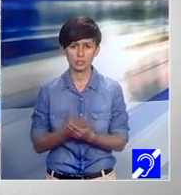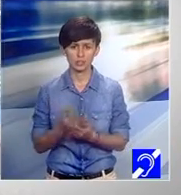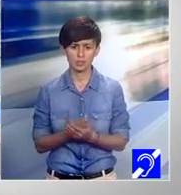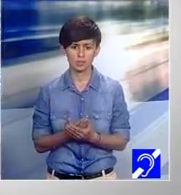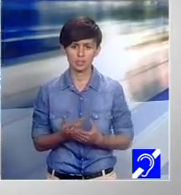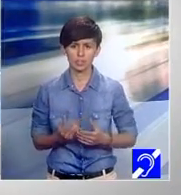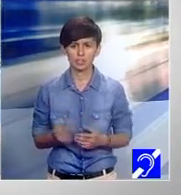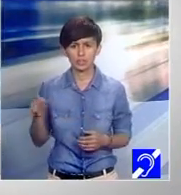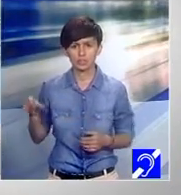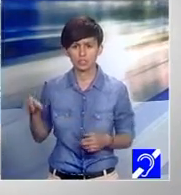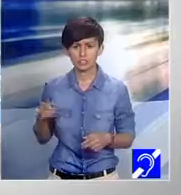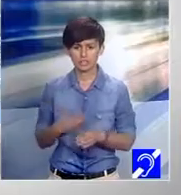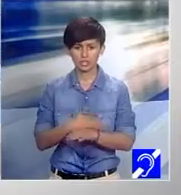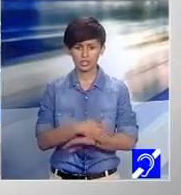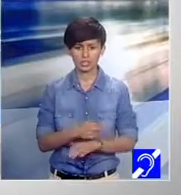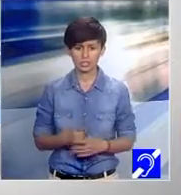celor implicați.